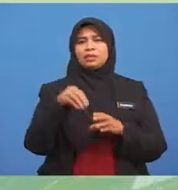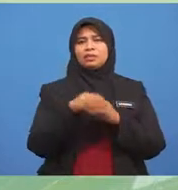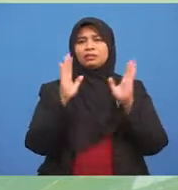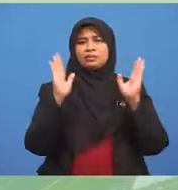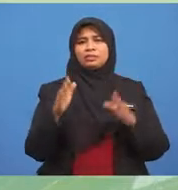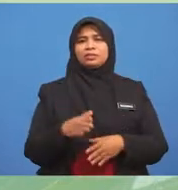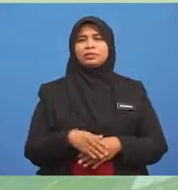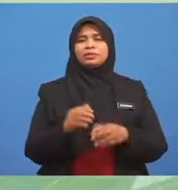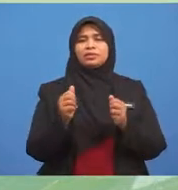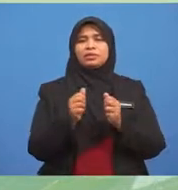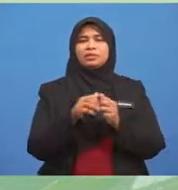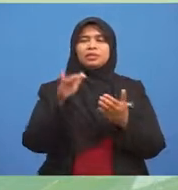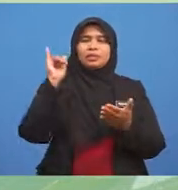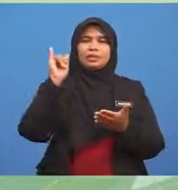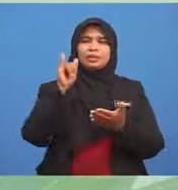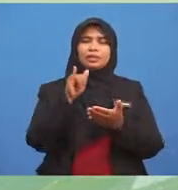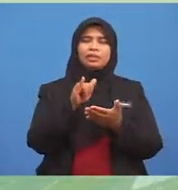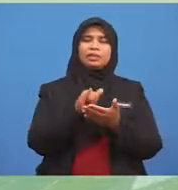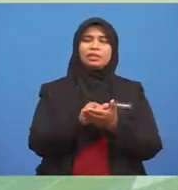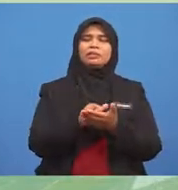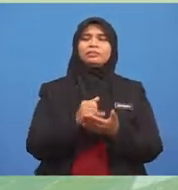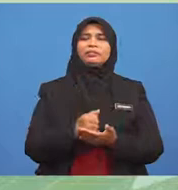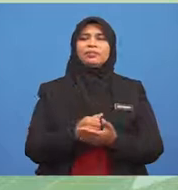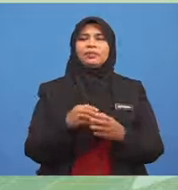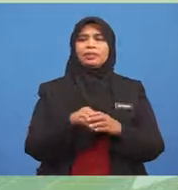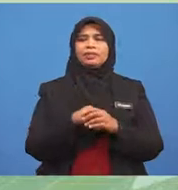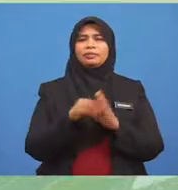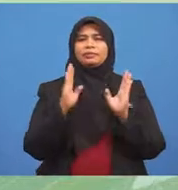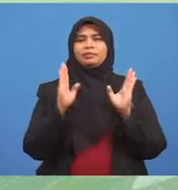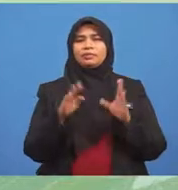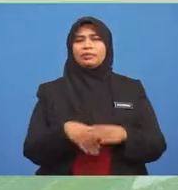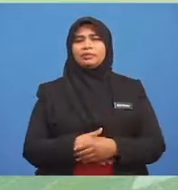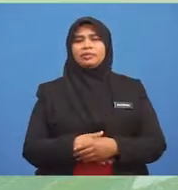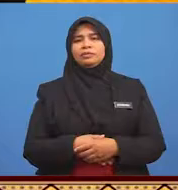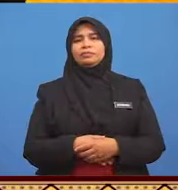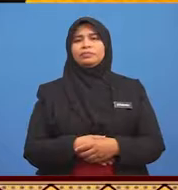melalui perbuatan bagi menutupi keraguan yang berlaku tadi.